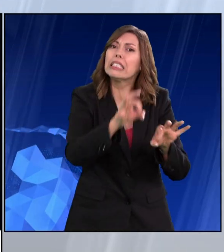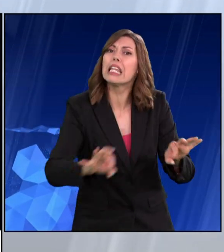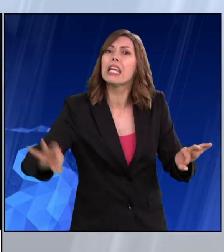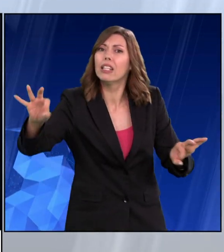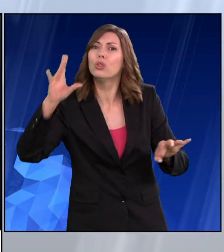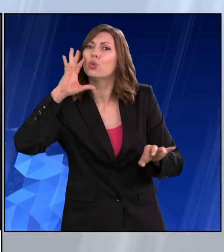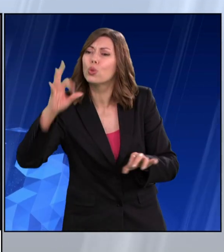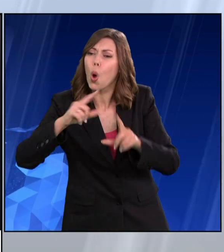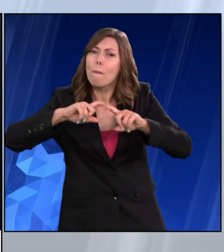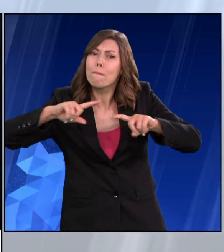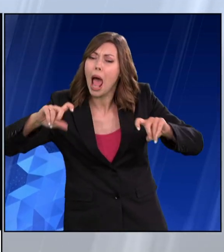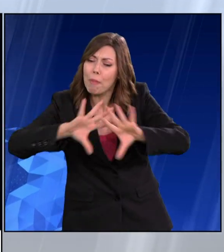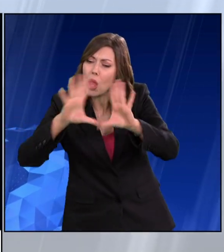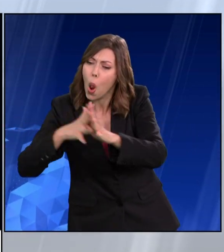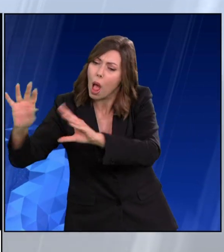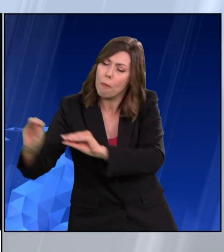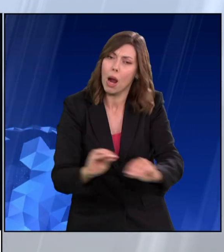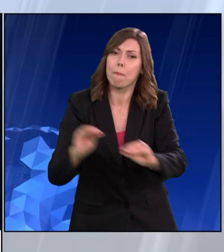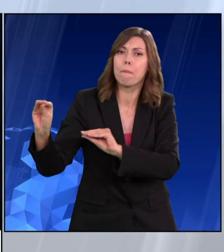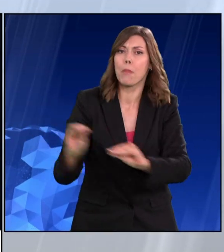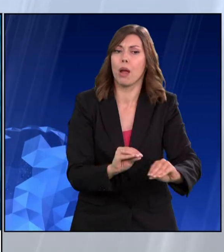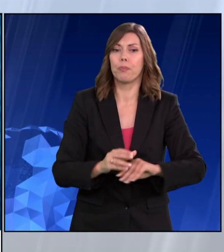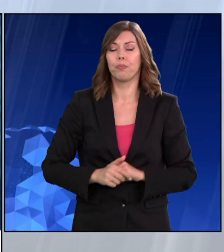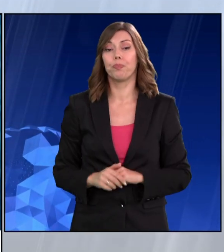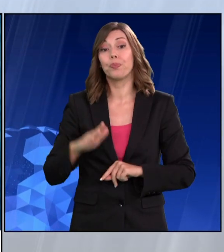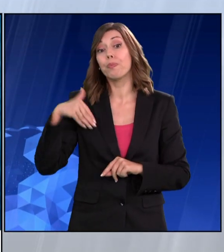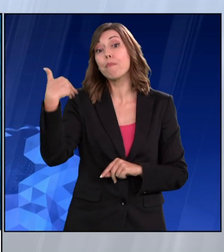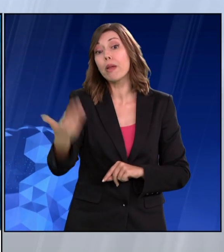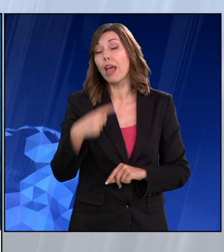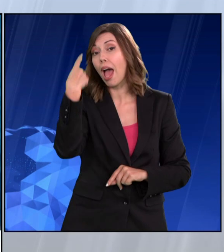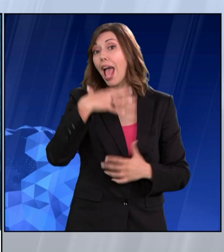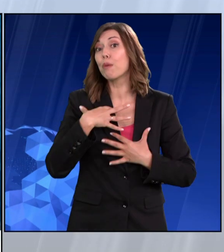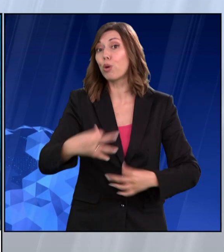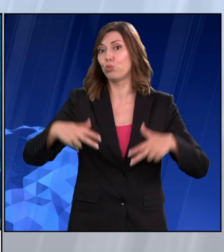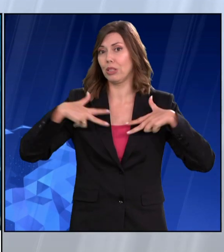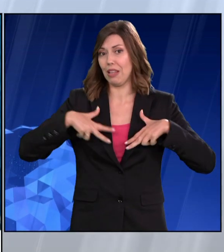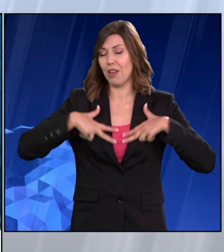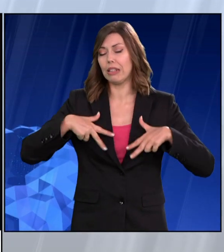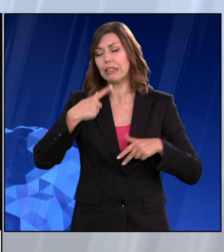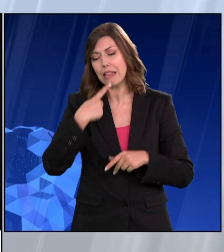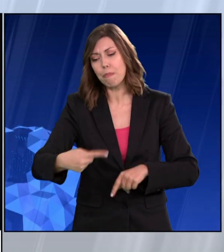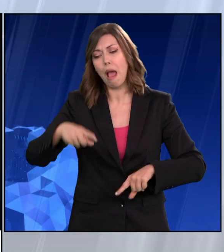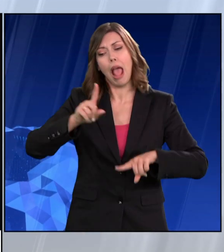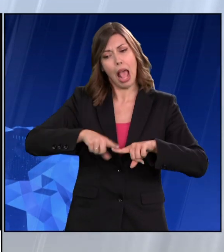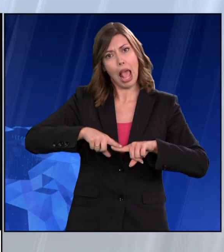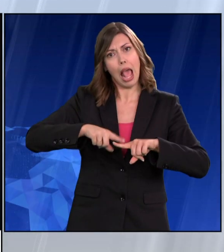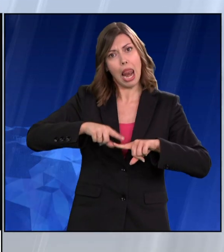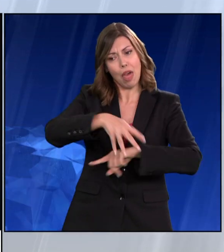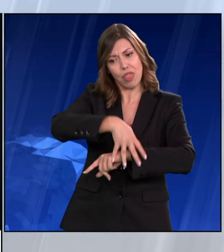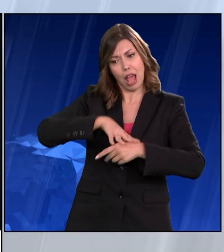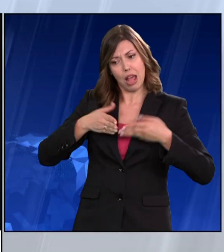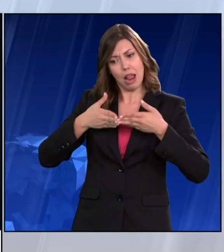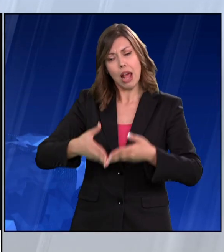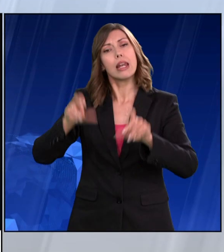ώρα αργότερα, ο επιχειρησιακός κυβερνητικός εκπρόσωπος έκανε λόγο για σκηνή σταθεροποίησης από το ελληνικό πλωτό. Δεν υπήρχε σκηνή